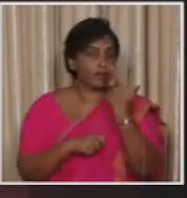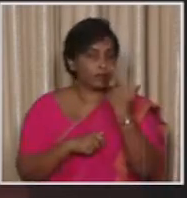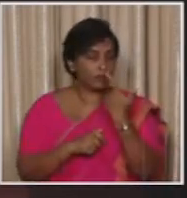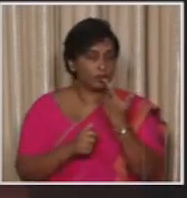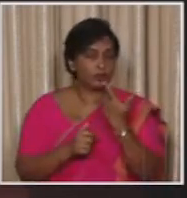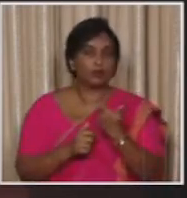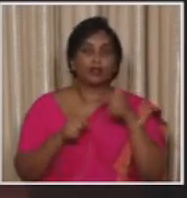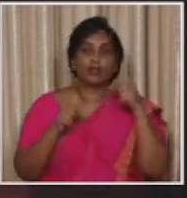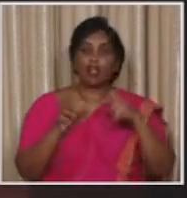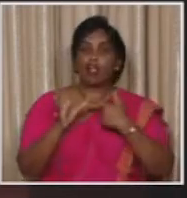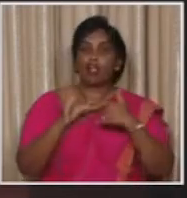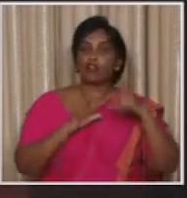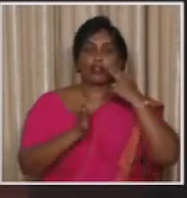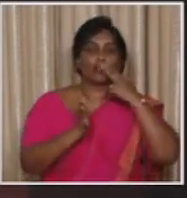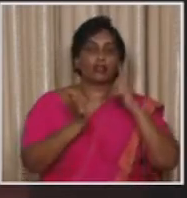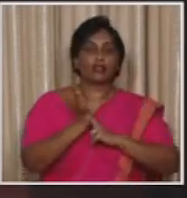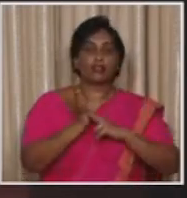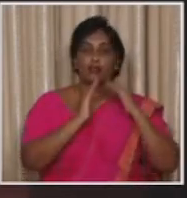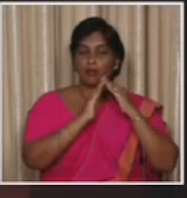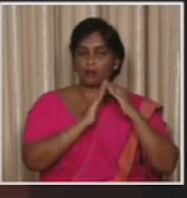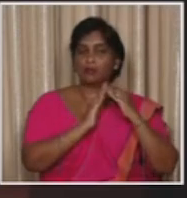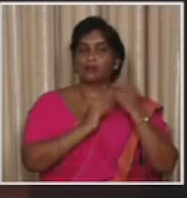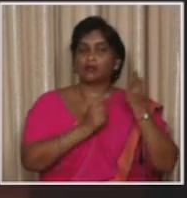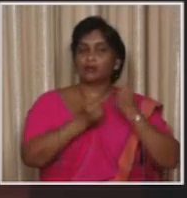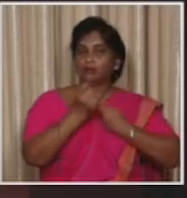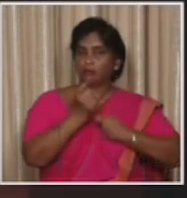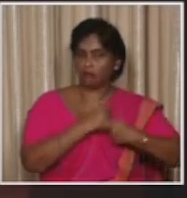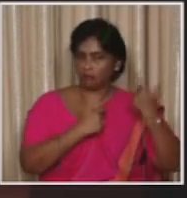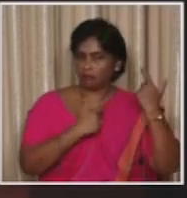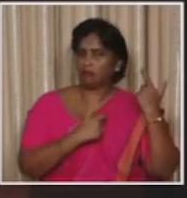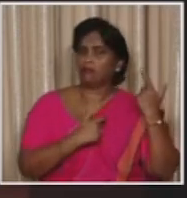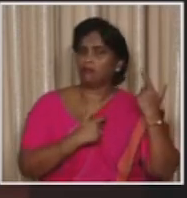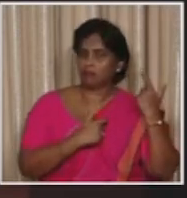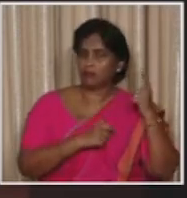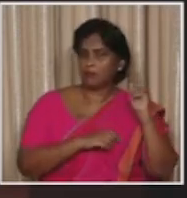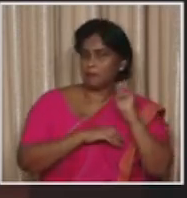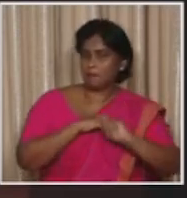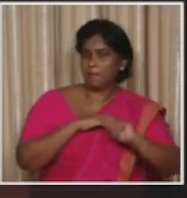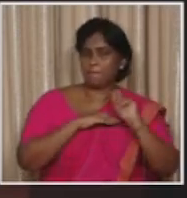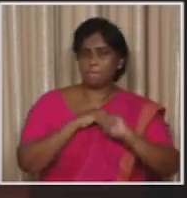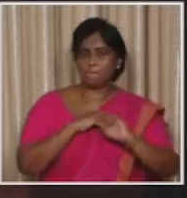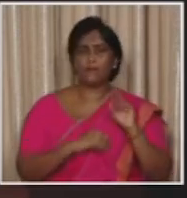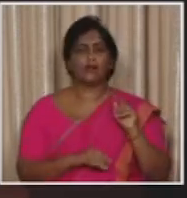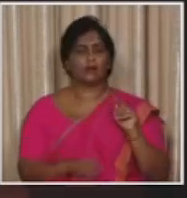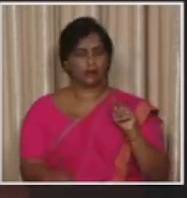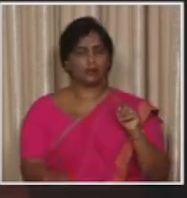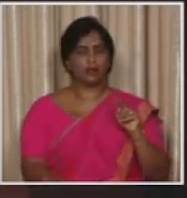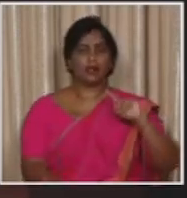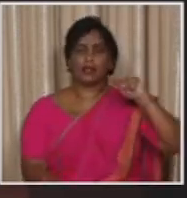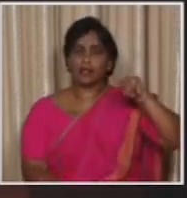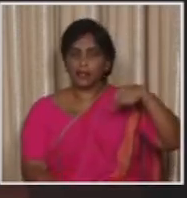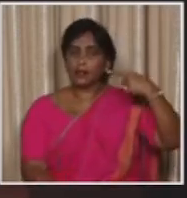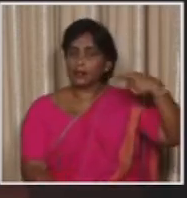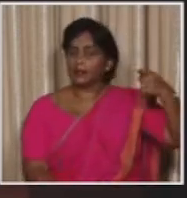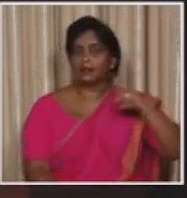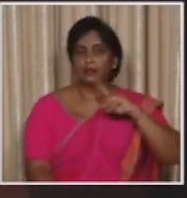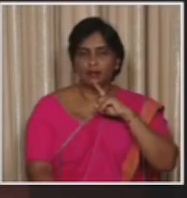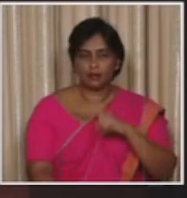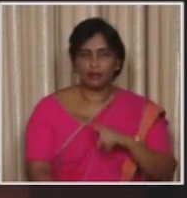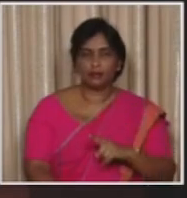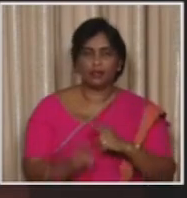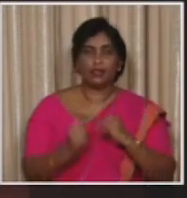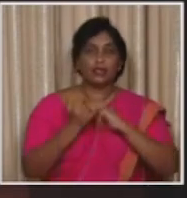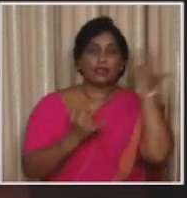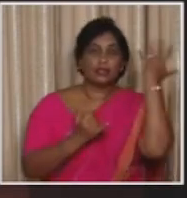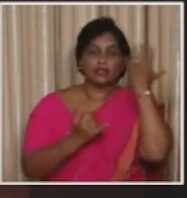දැන් අනුරාධපුර තැපැල් කාර්යාලය විකුණන්න සැලසුම් කළා තියෙනවා. හෙට අනිද්ද කියයි